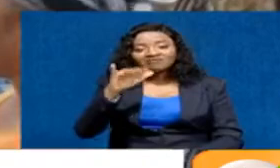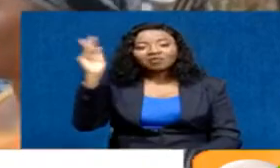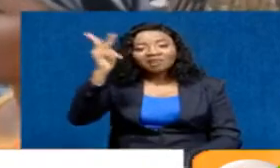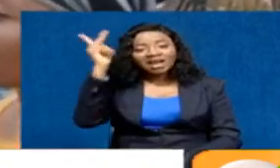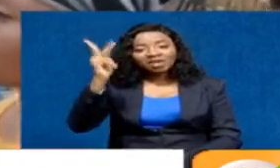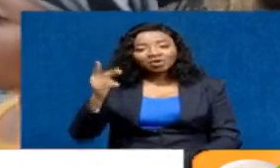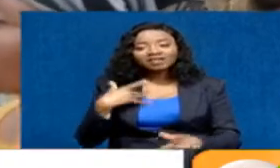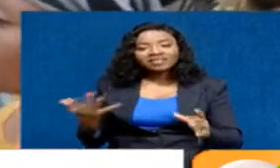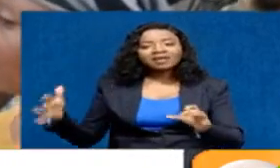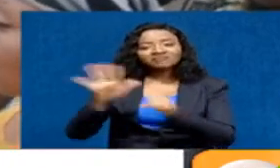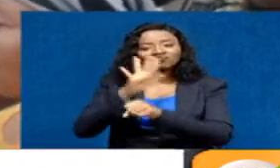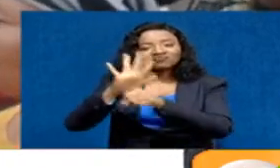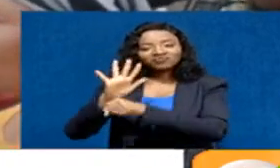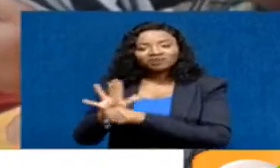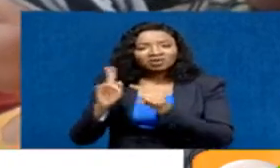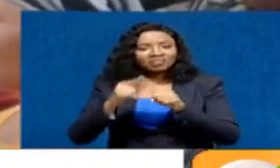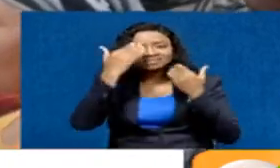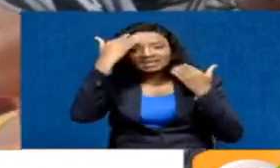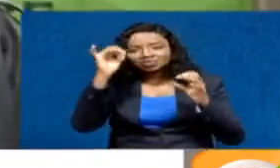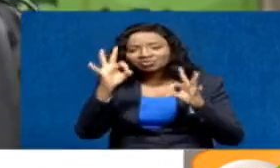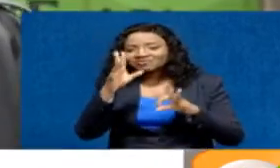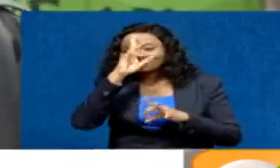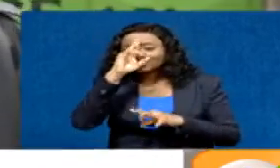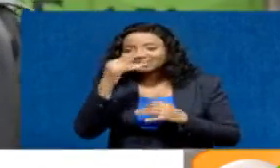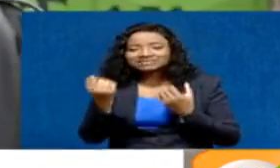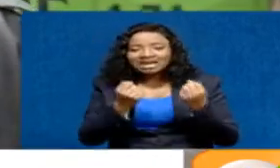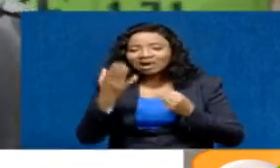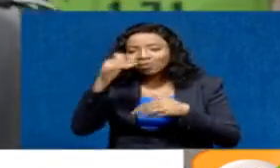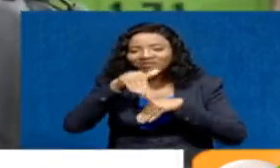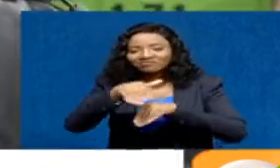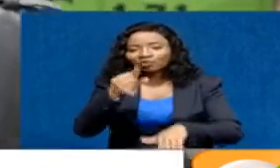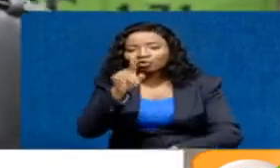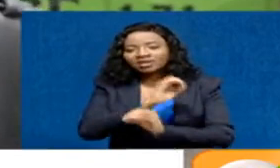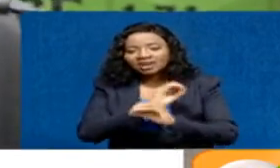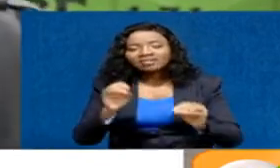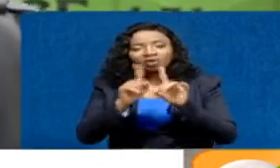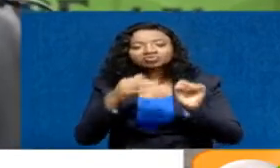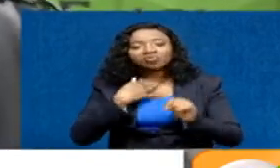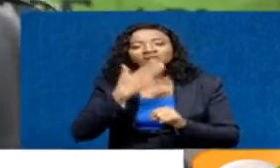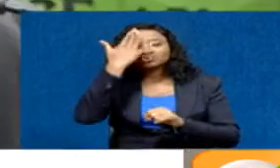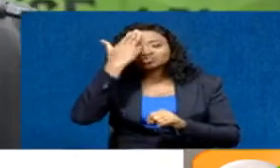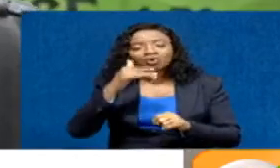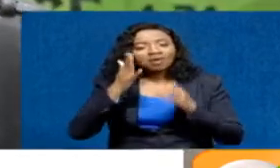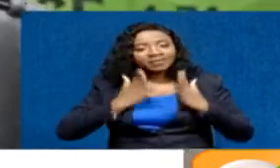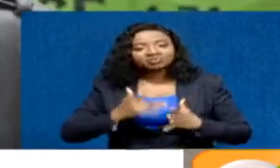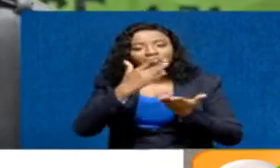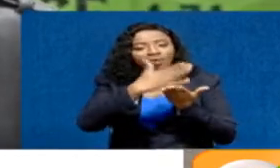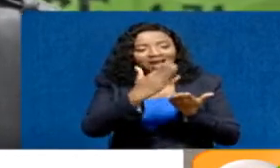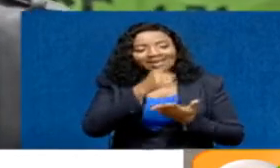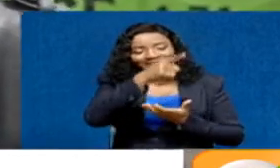kwa barabara, lakini gari ya polisi sijui kama imekosa mafuta. Tunafaa tujue mwenyewe amekomboa hiyo nyumba, anafanya biashara